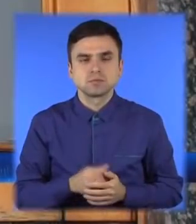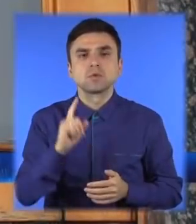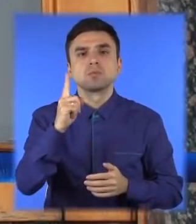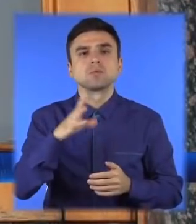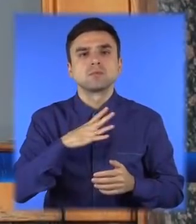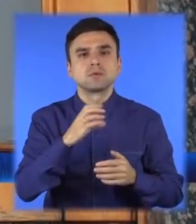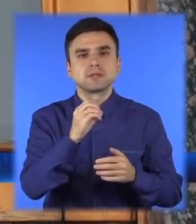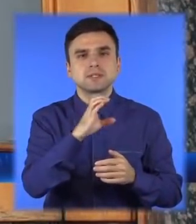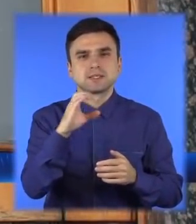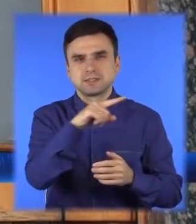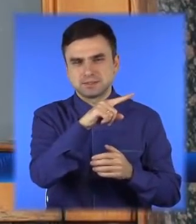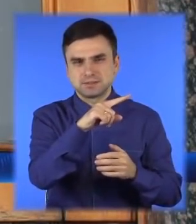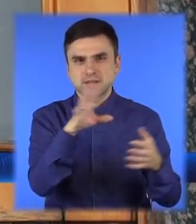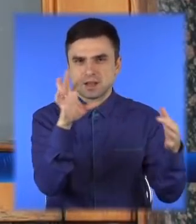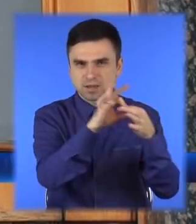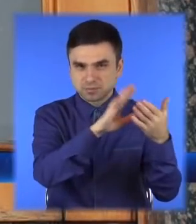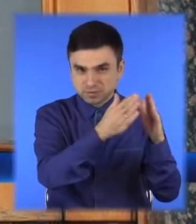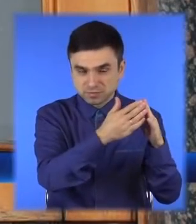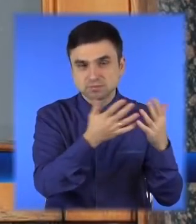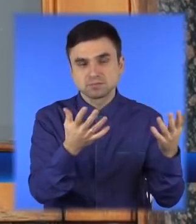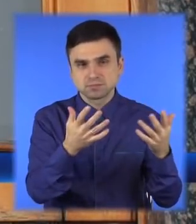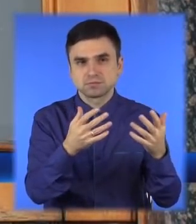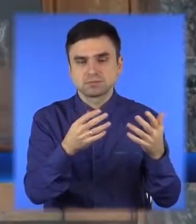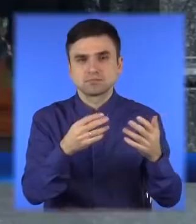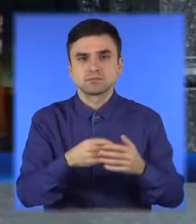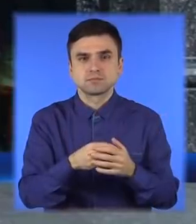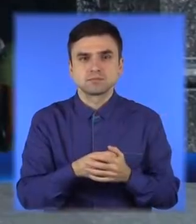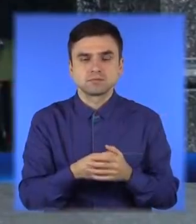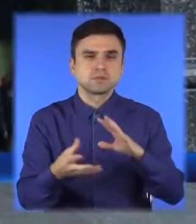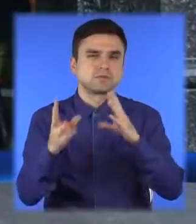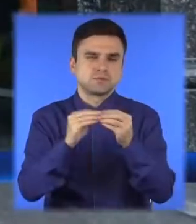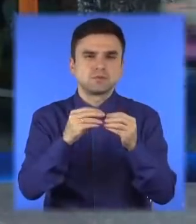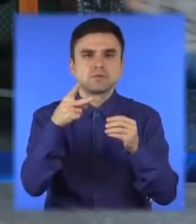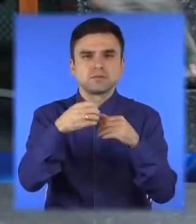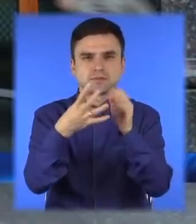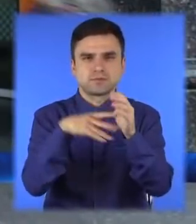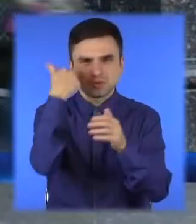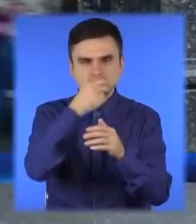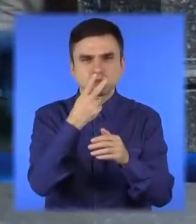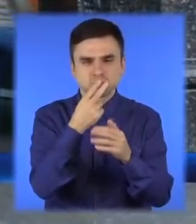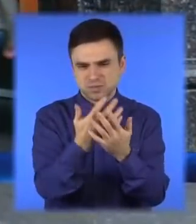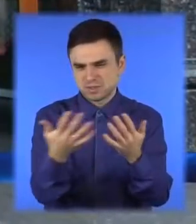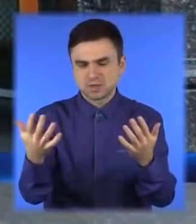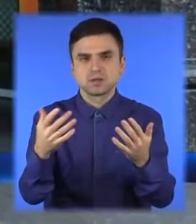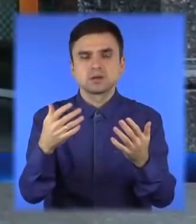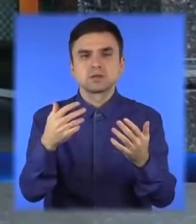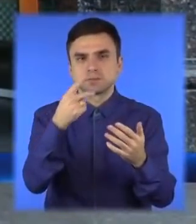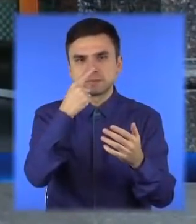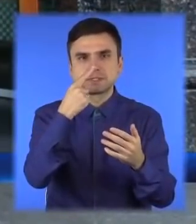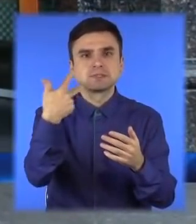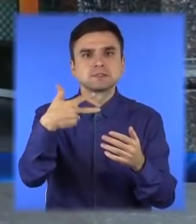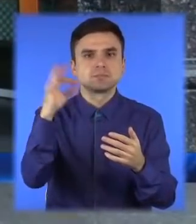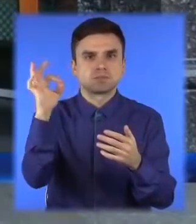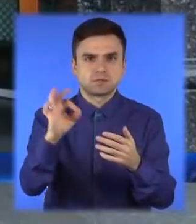ЄС. Тобто у цілому у 2019-му вартість сигарет зросте майже на третину. Також у змінах до